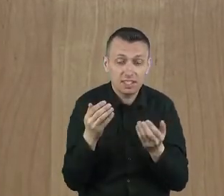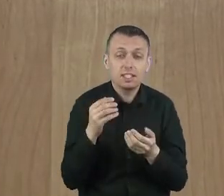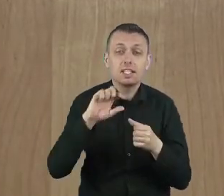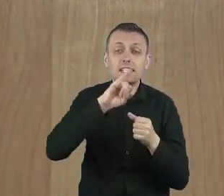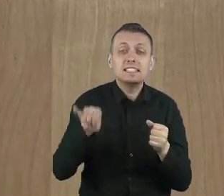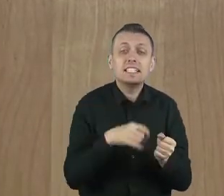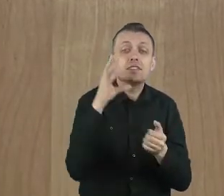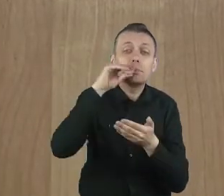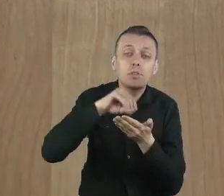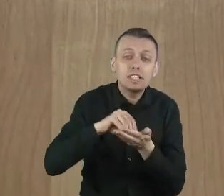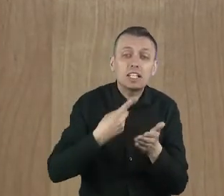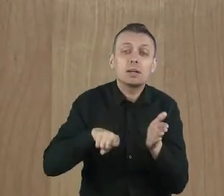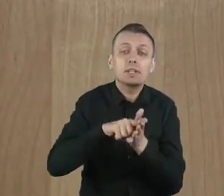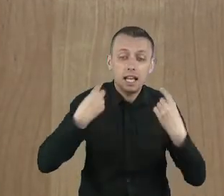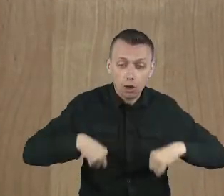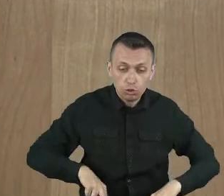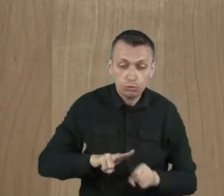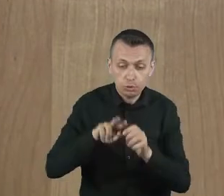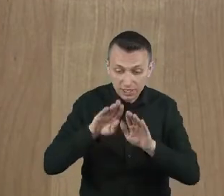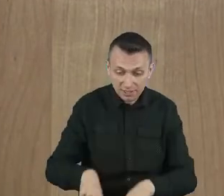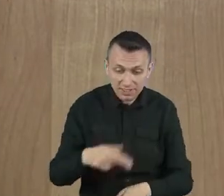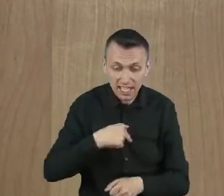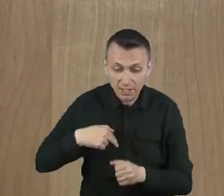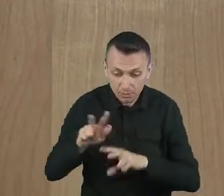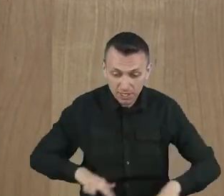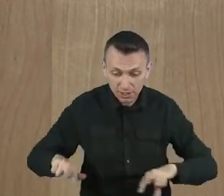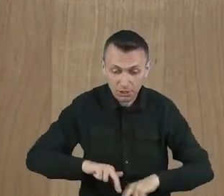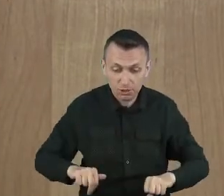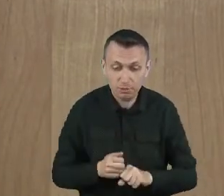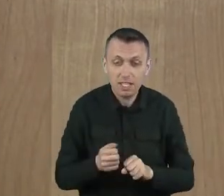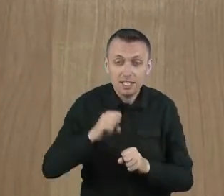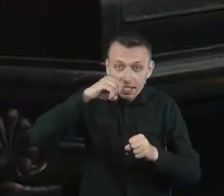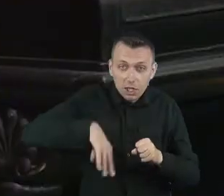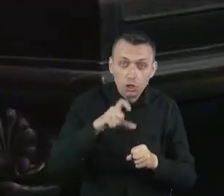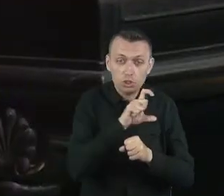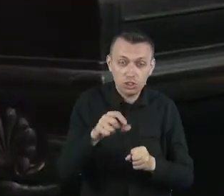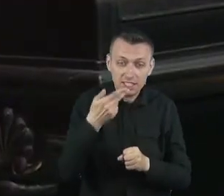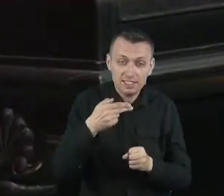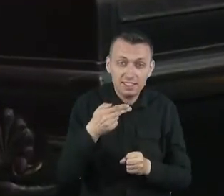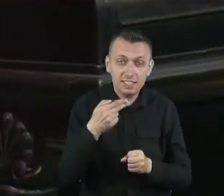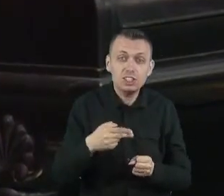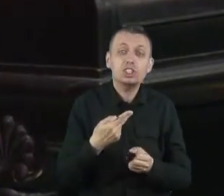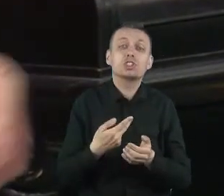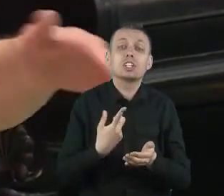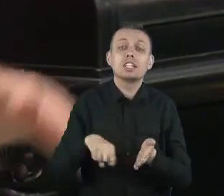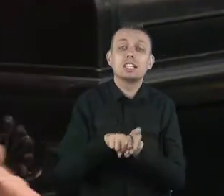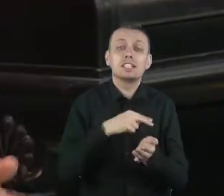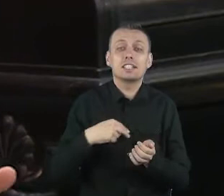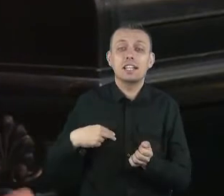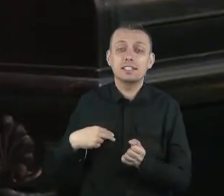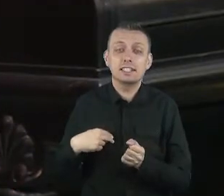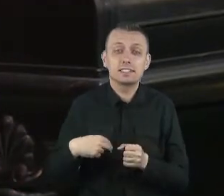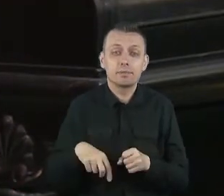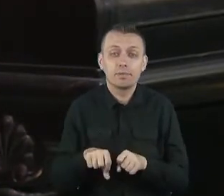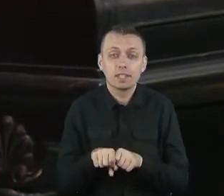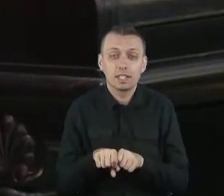powtarzałem, że dla osób, które zostają, ten czas jest znacznie gorszy niż dla tych, którzy wyjeżdżają. Piotr Pustelnik jest także autorem projektu Trzy